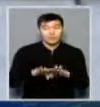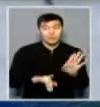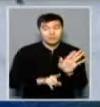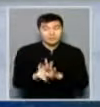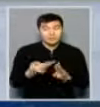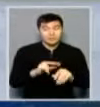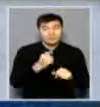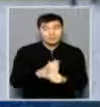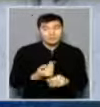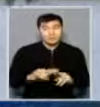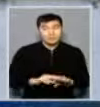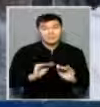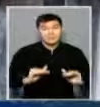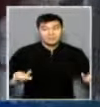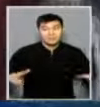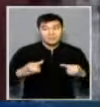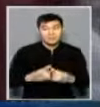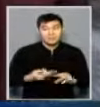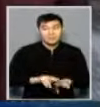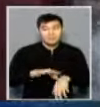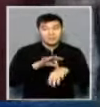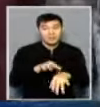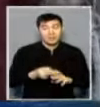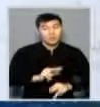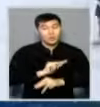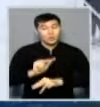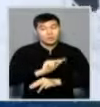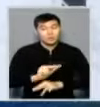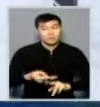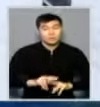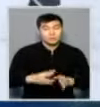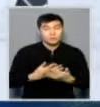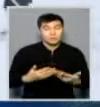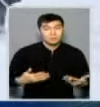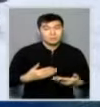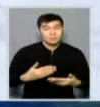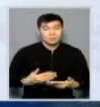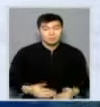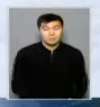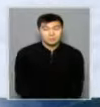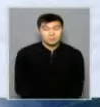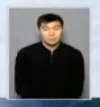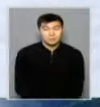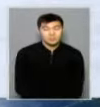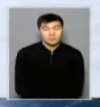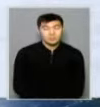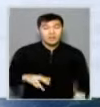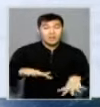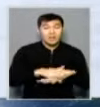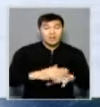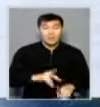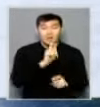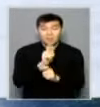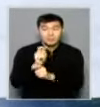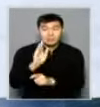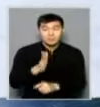қарсаңында өткізілетін шарада балғындарға коньки тебуді нұсқаушылар үйретеді. Қазіргі ел баламызды қамтып тұр, сол ел балаларға подарок